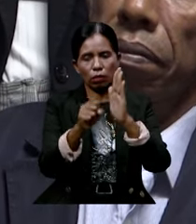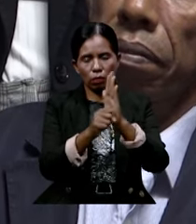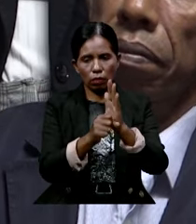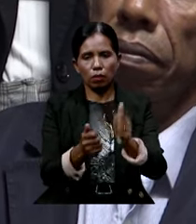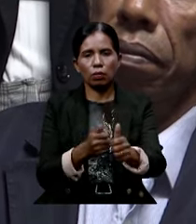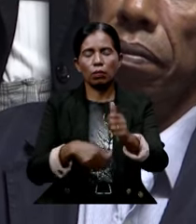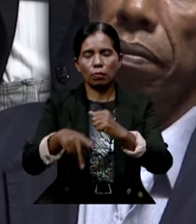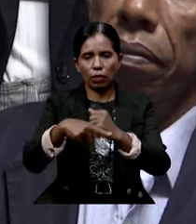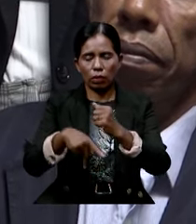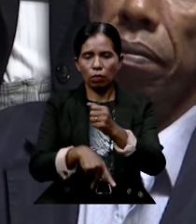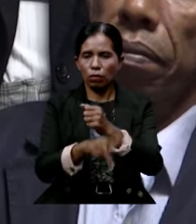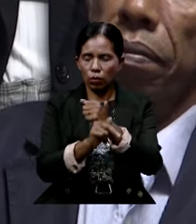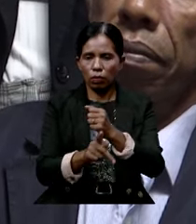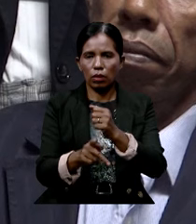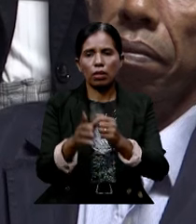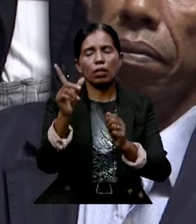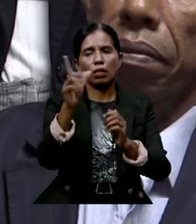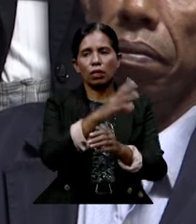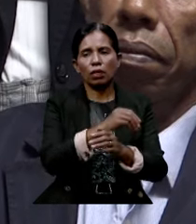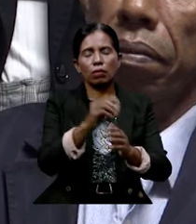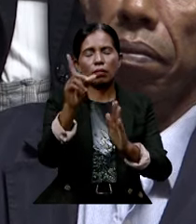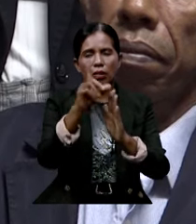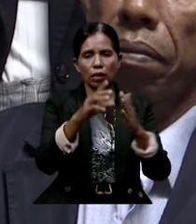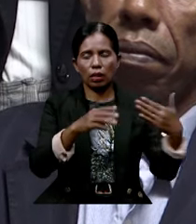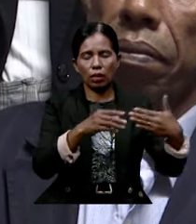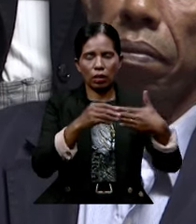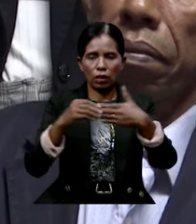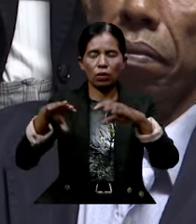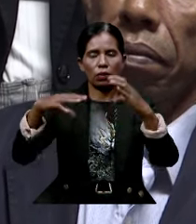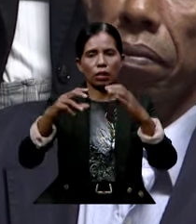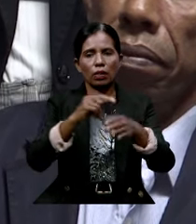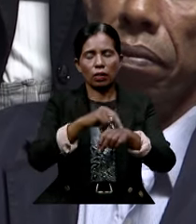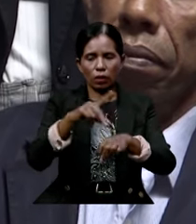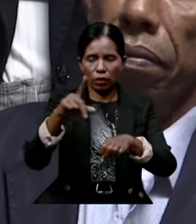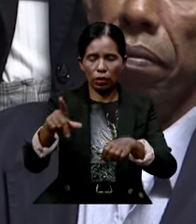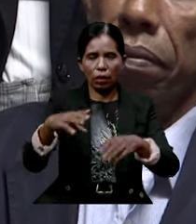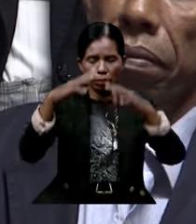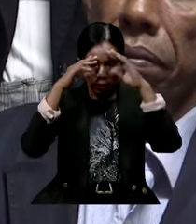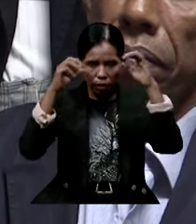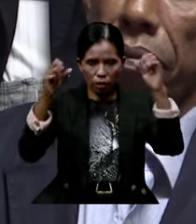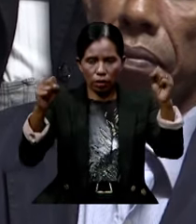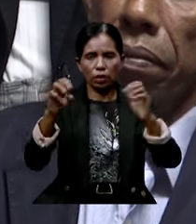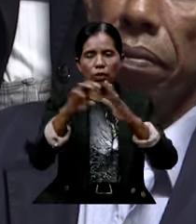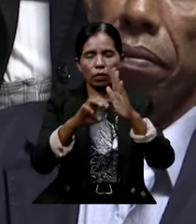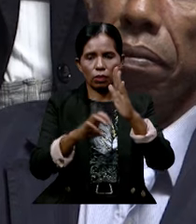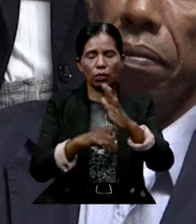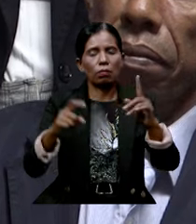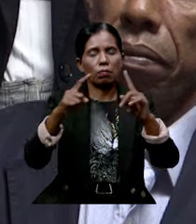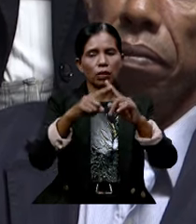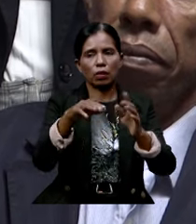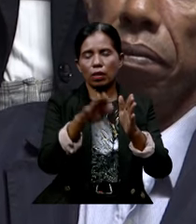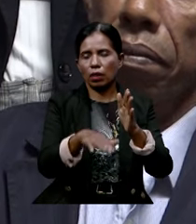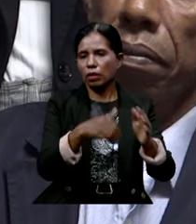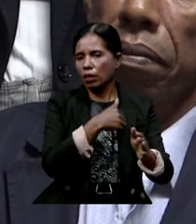ini iha leader konsiler konsiler nasional pus presiden di struktur bato ya kai ne ba sida kasai